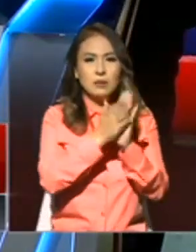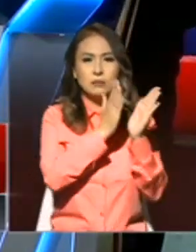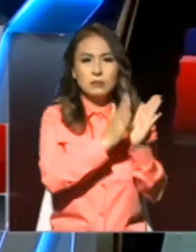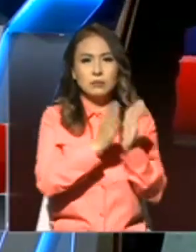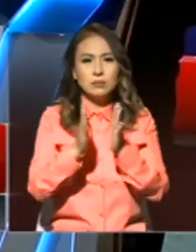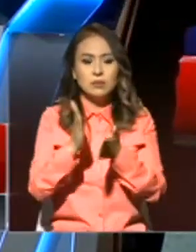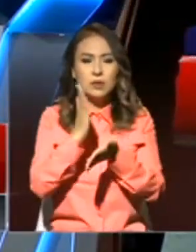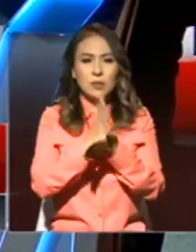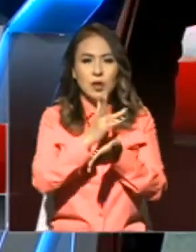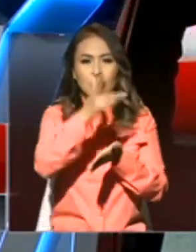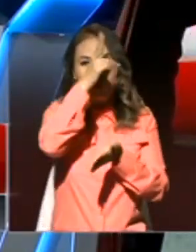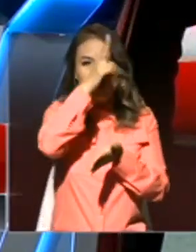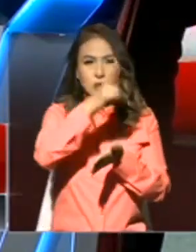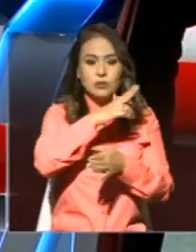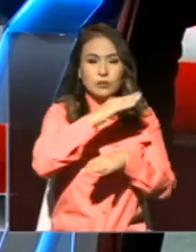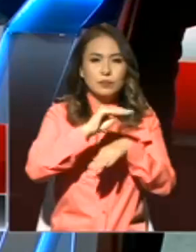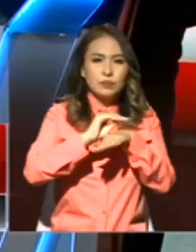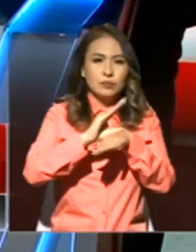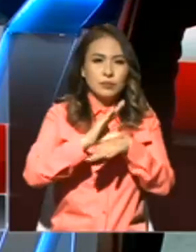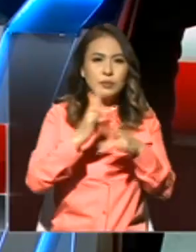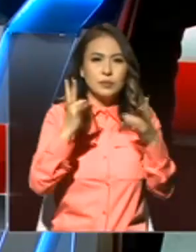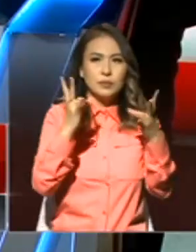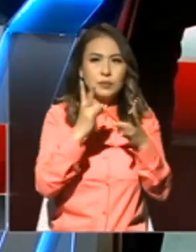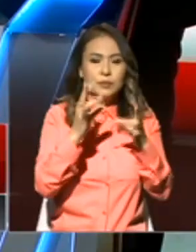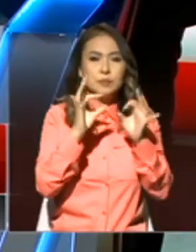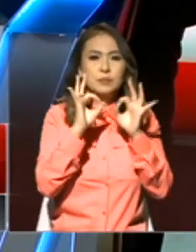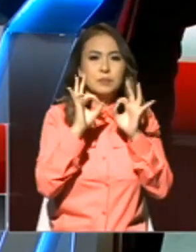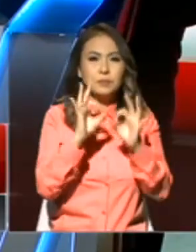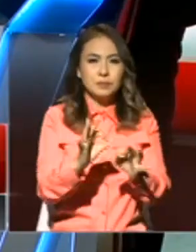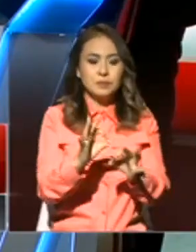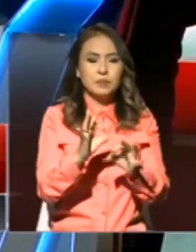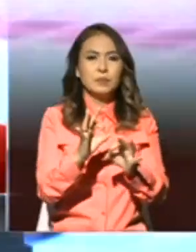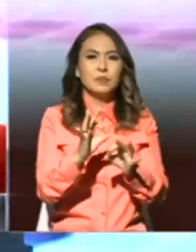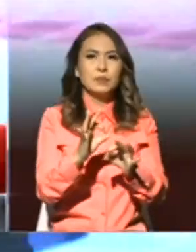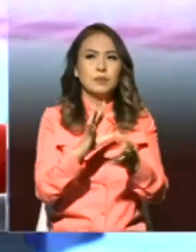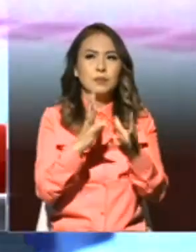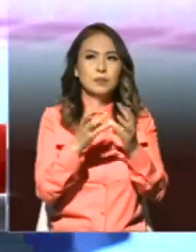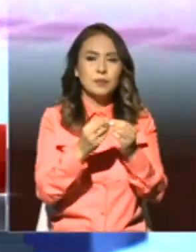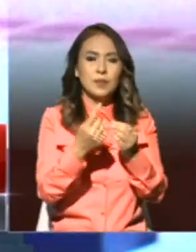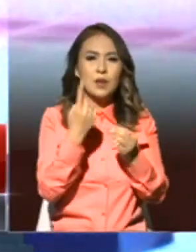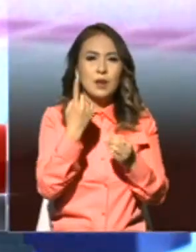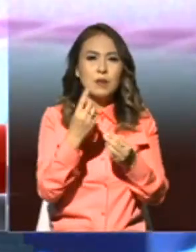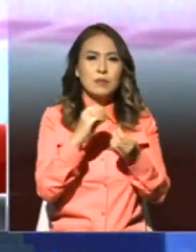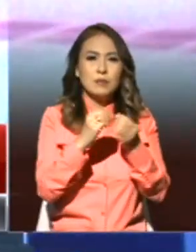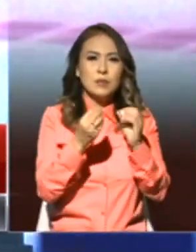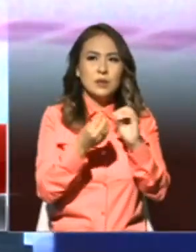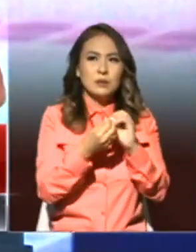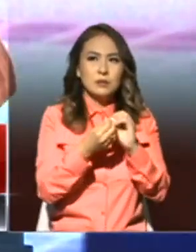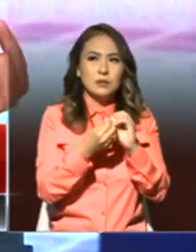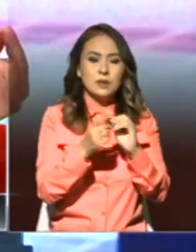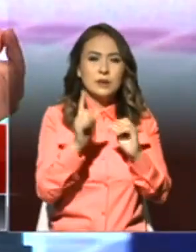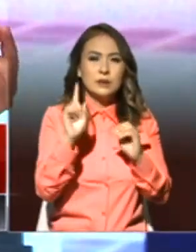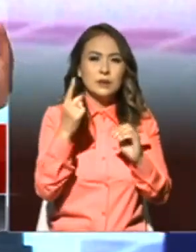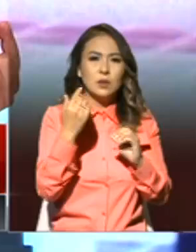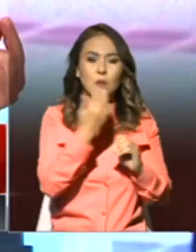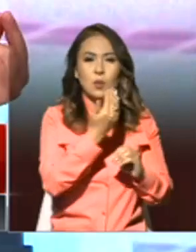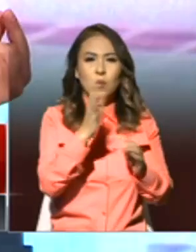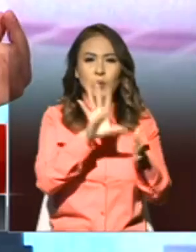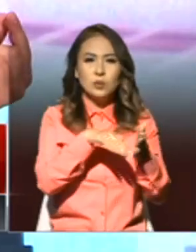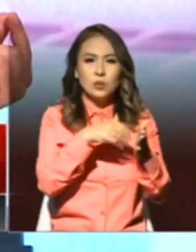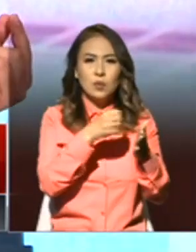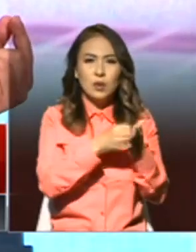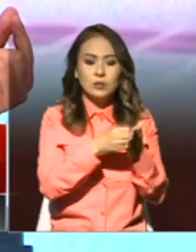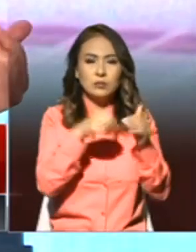жаңағы үш ай жинау деген дүниелердің бәрі ақылға қонды. Негізі дұрыс дүние де. Бірақ бір ғана нәрсе менде сұрақ, неге ол осы уақытқа